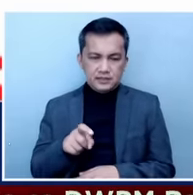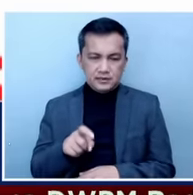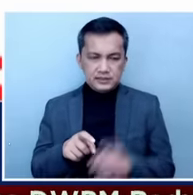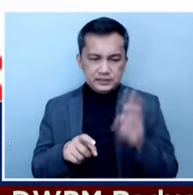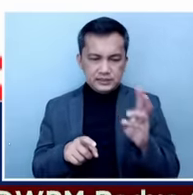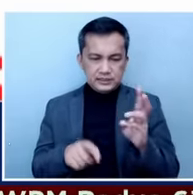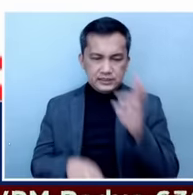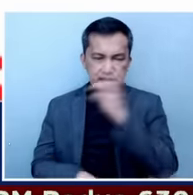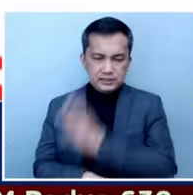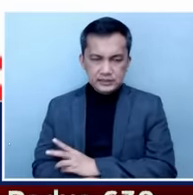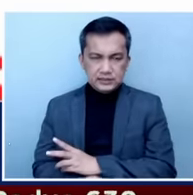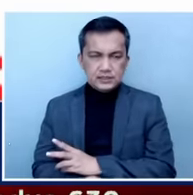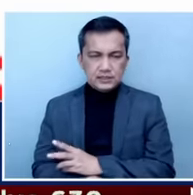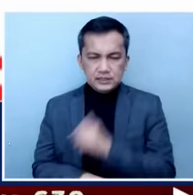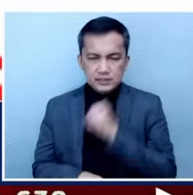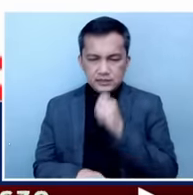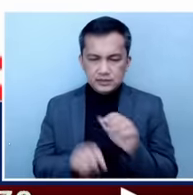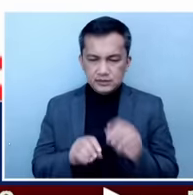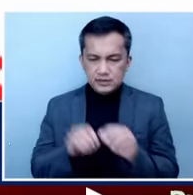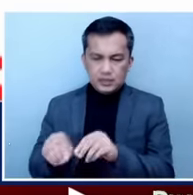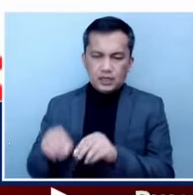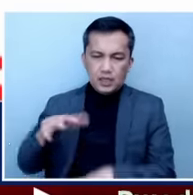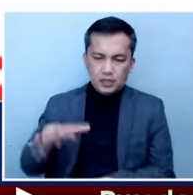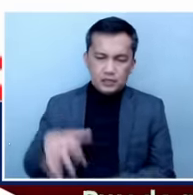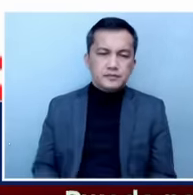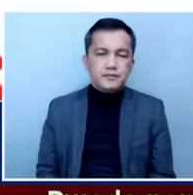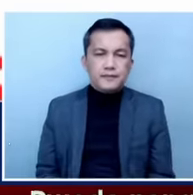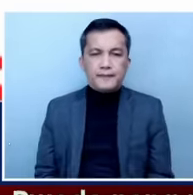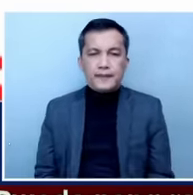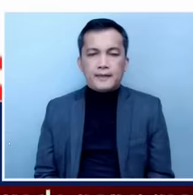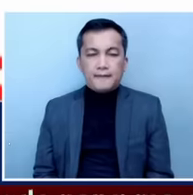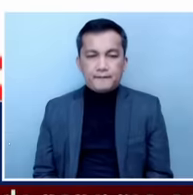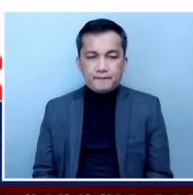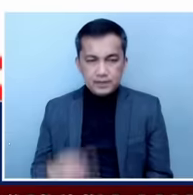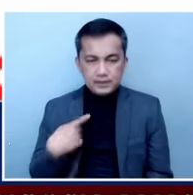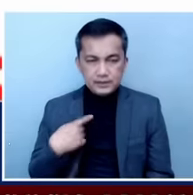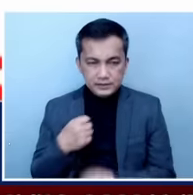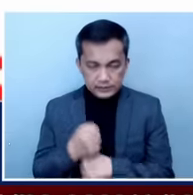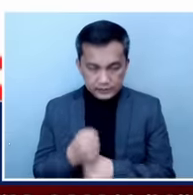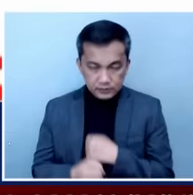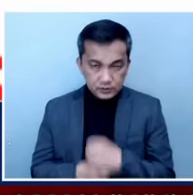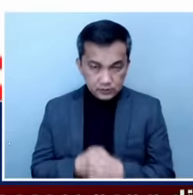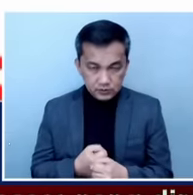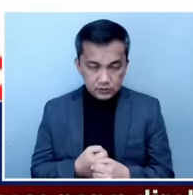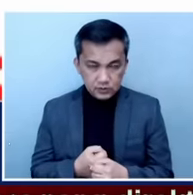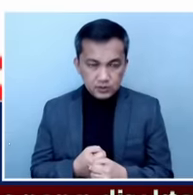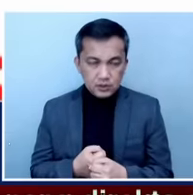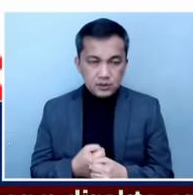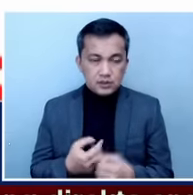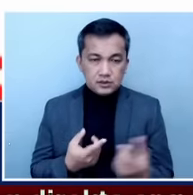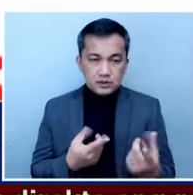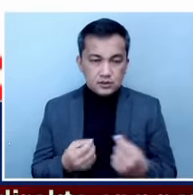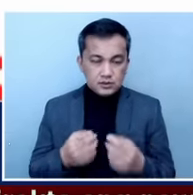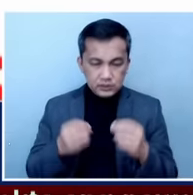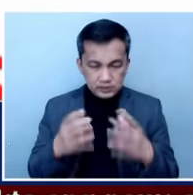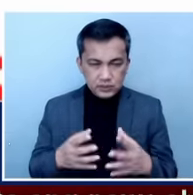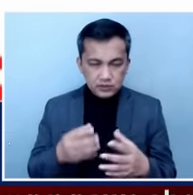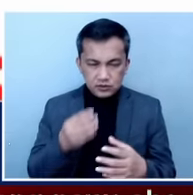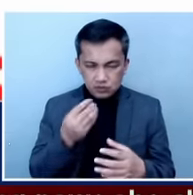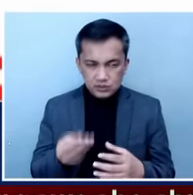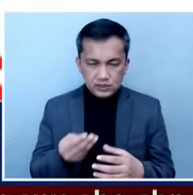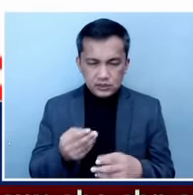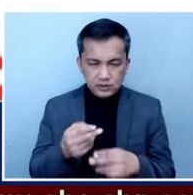no, hindi siya ma-compromise. Pero kung mayroong sakripisyong dadanasin yung teachers ng konti, ilang days